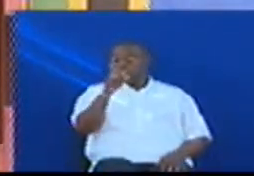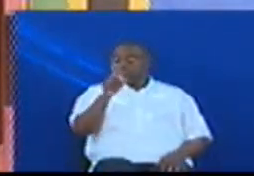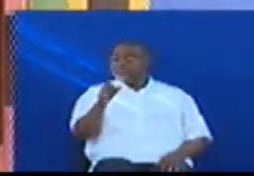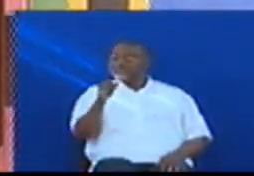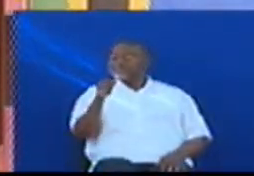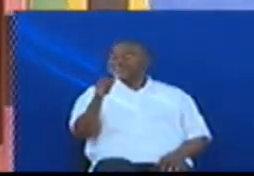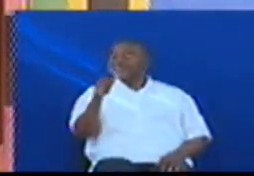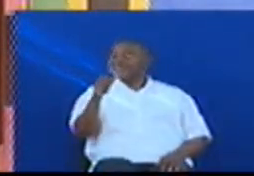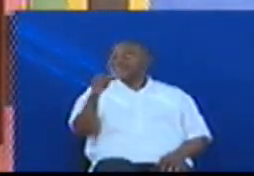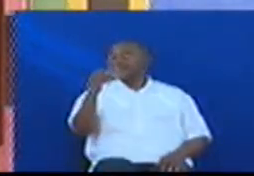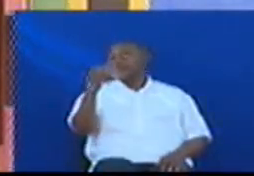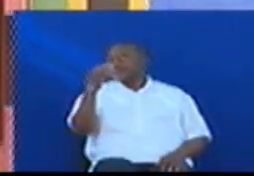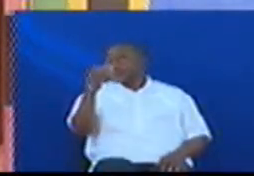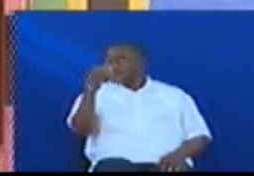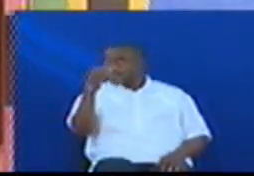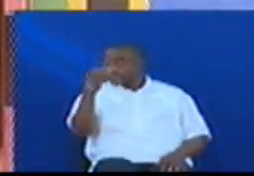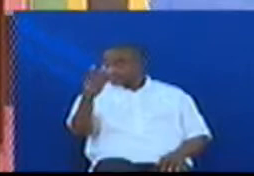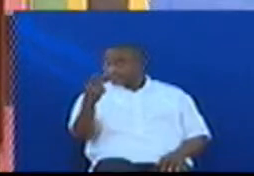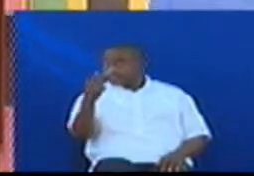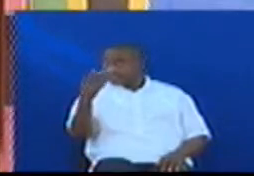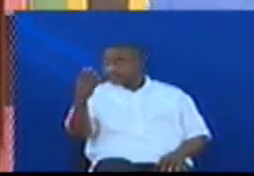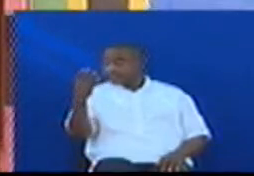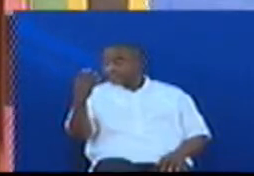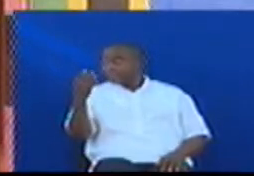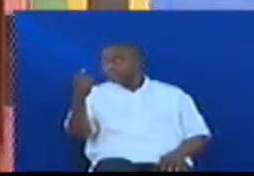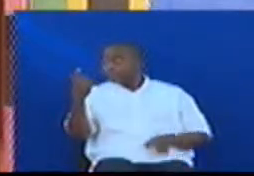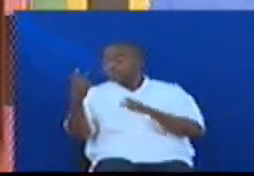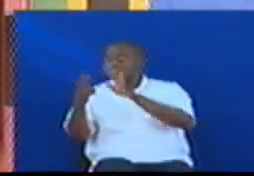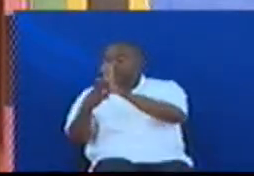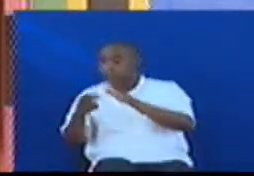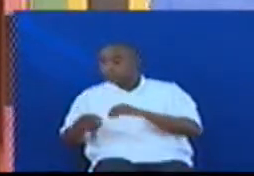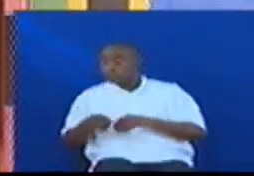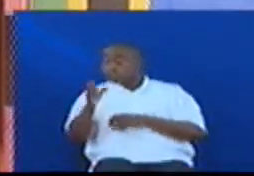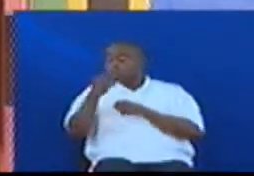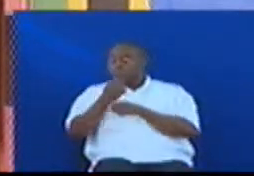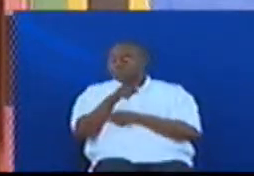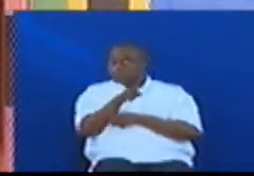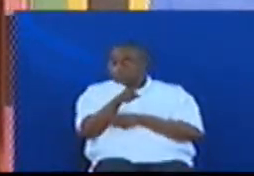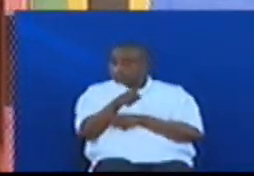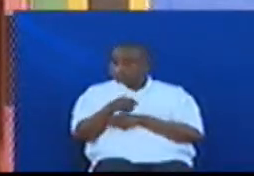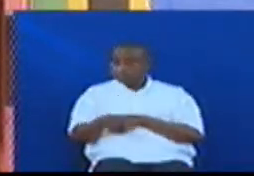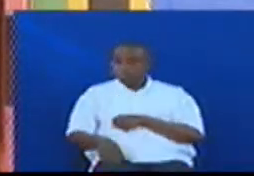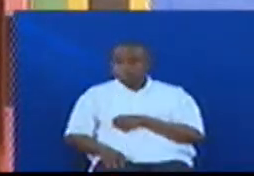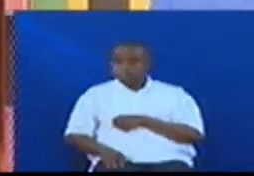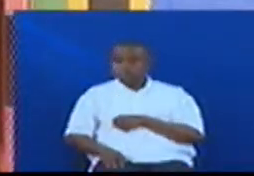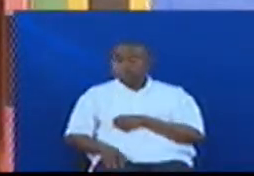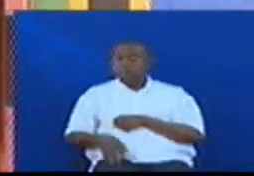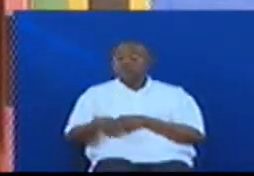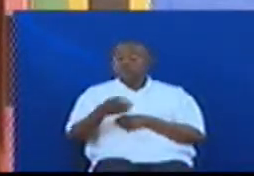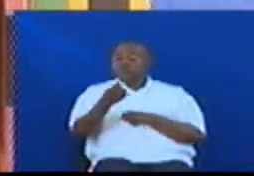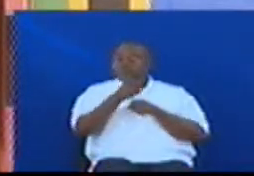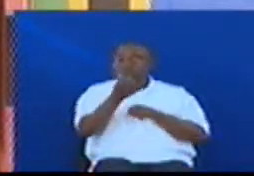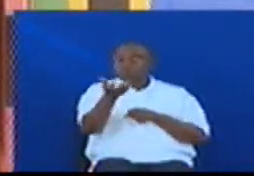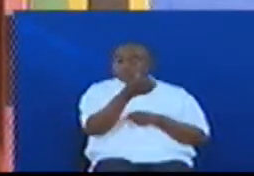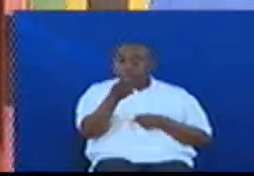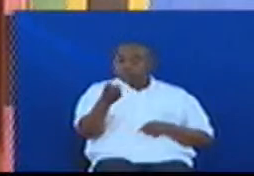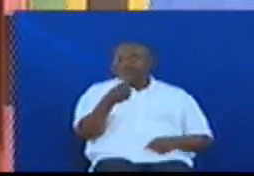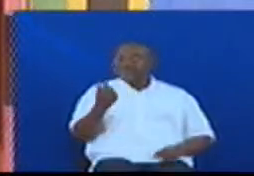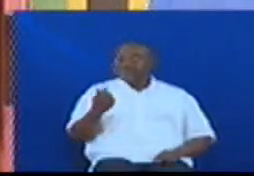Mifuko ya hifadhi ya jamii ama mifuko ya hifadhi ya jamii kiujumla wake wanaidai trillion